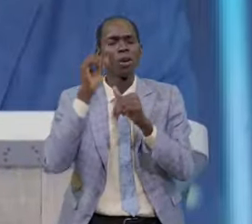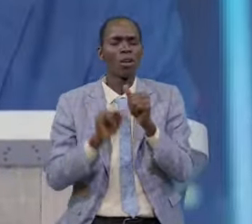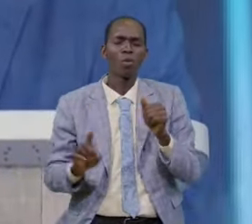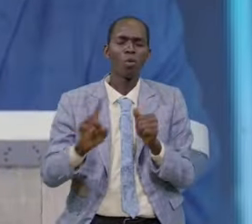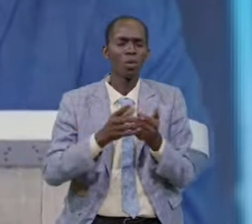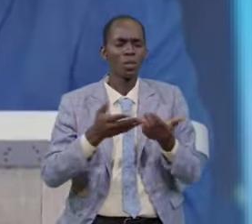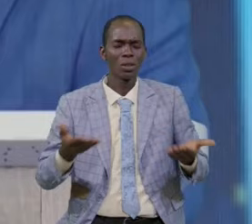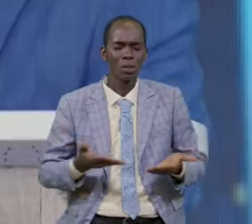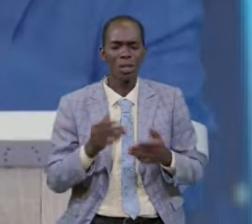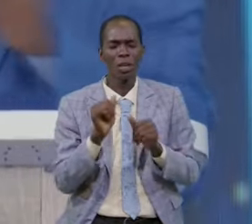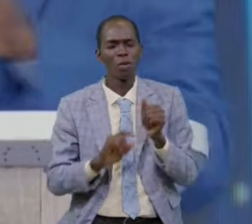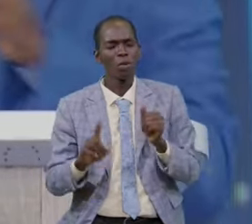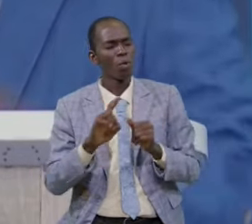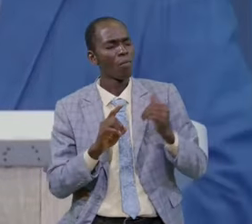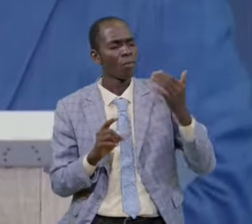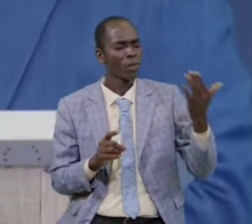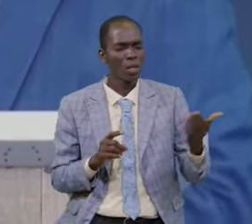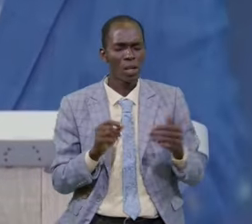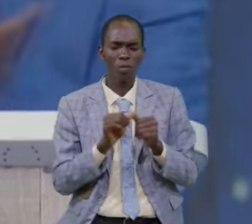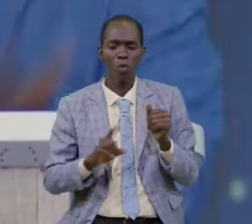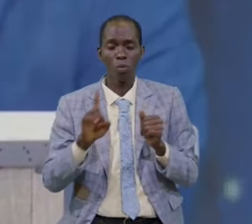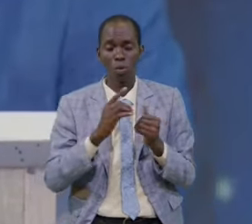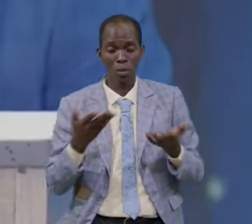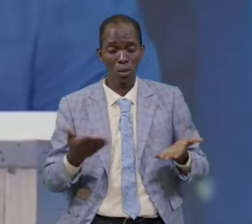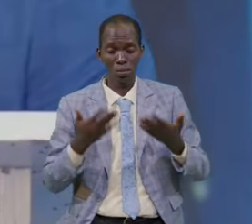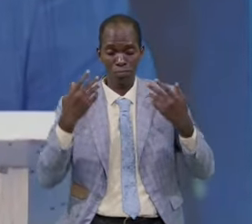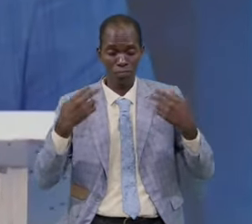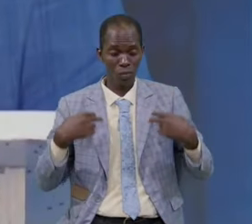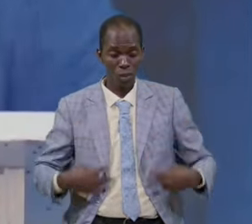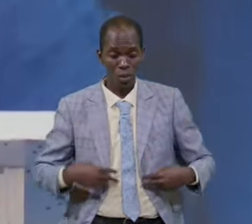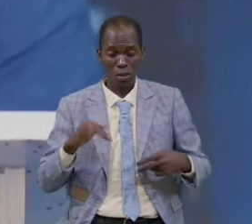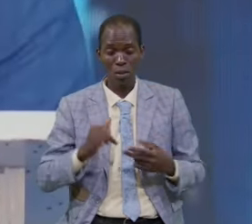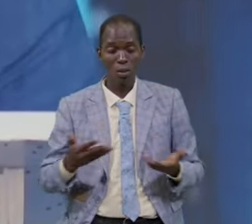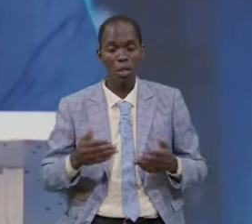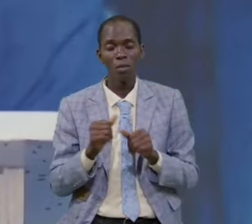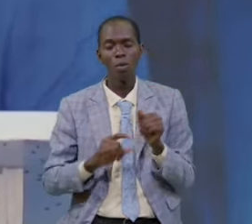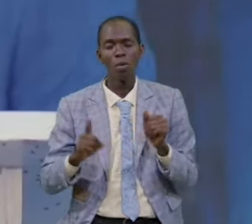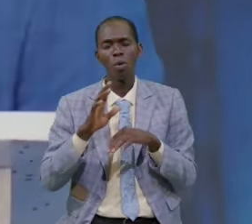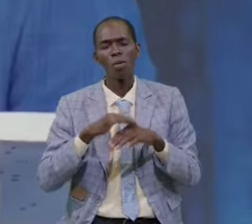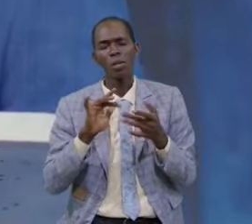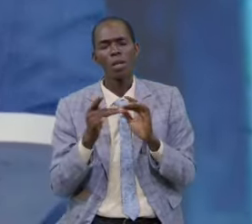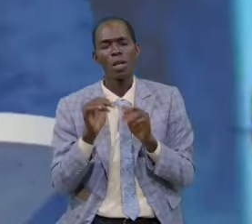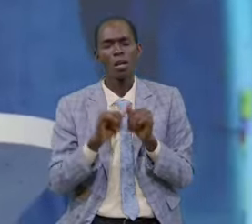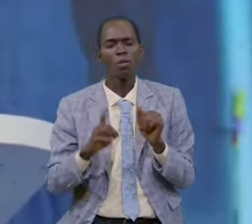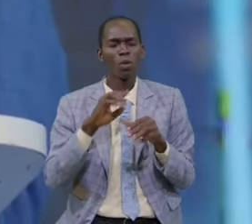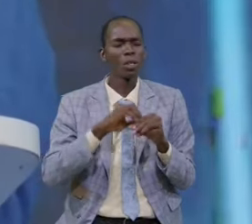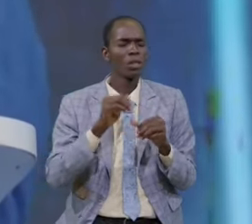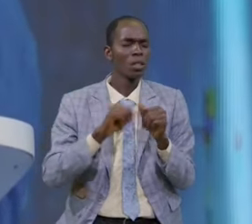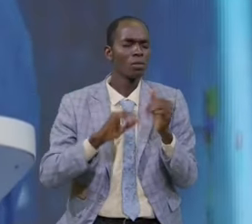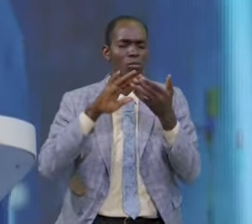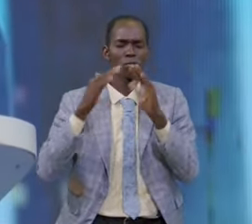là-bas, physiquement présents là-bas, tous ceux qui sont allés, tous ceux qui sont dans chaque communauté, dans toute